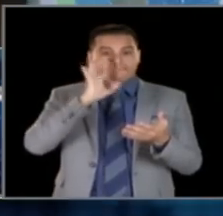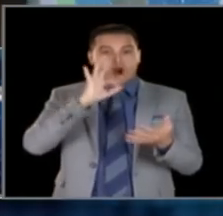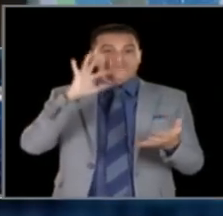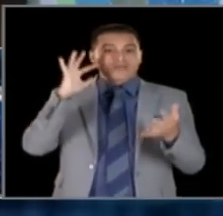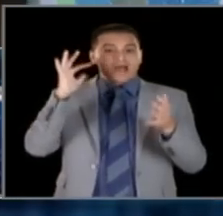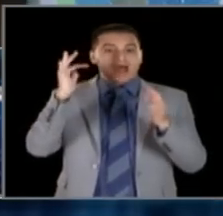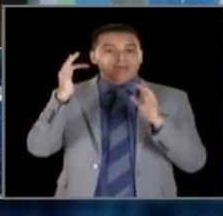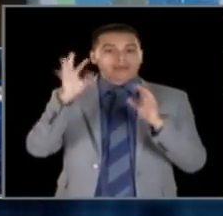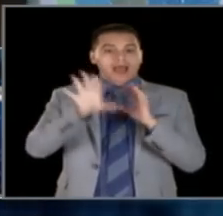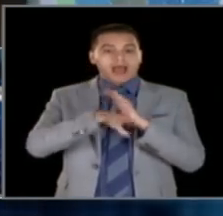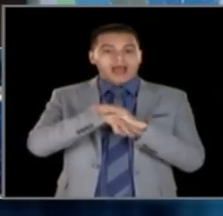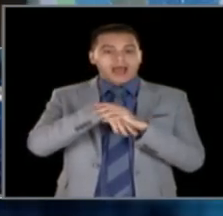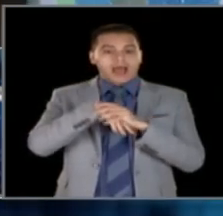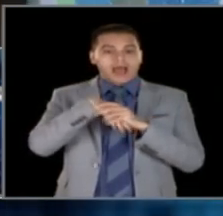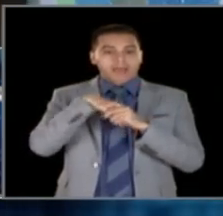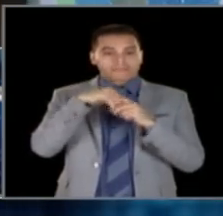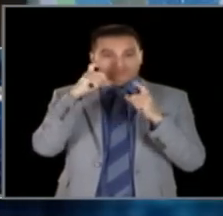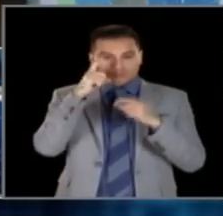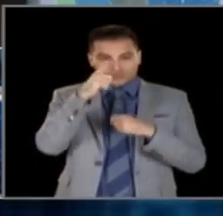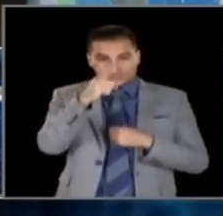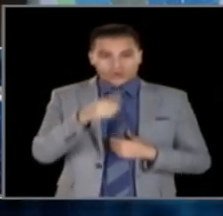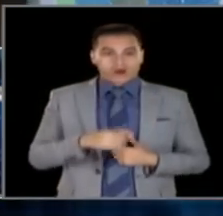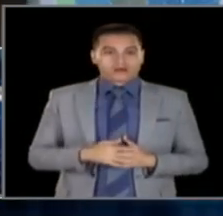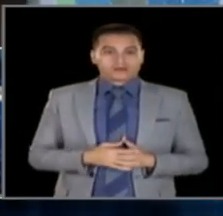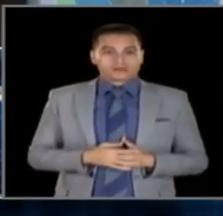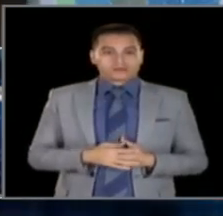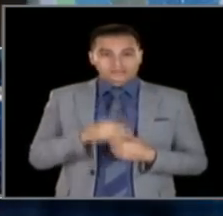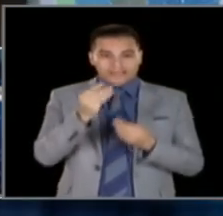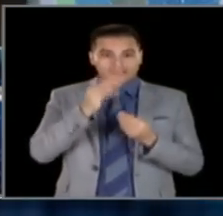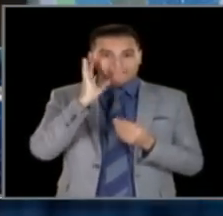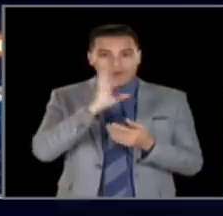من هو الرسام العالمي في الصورة؟